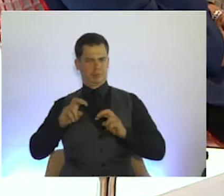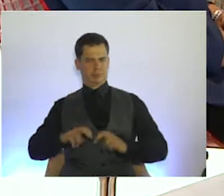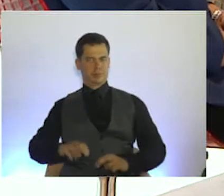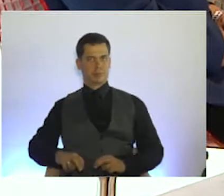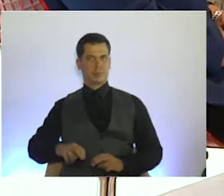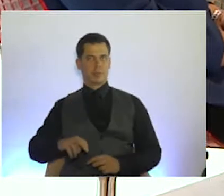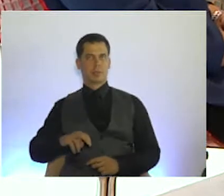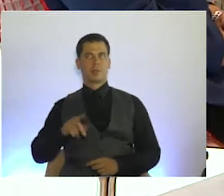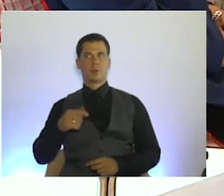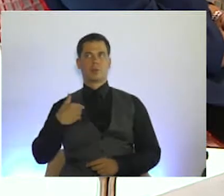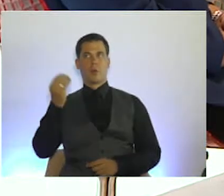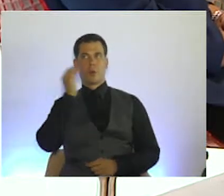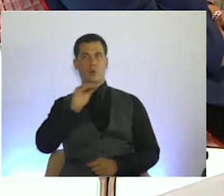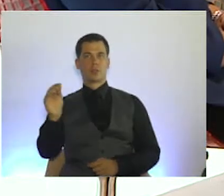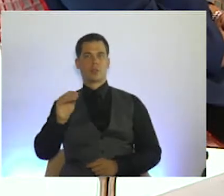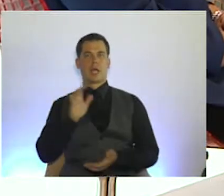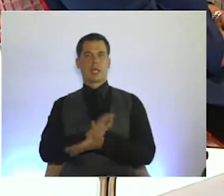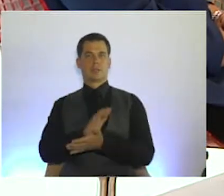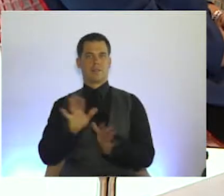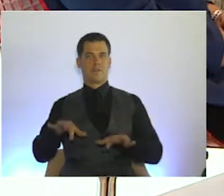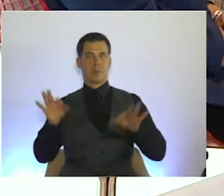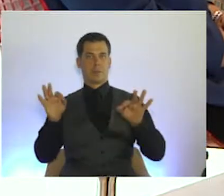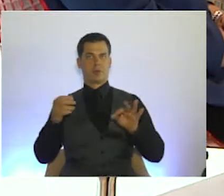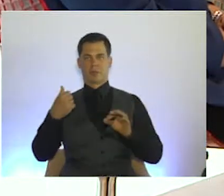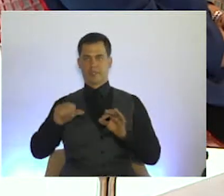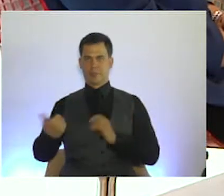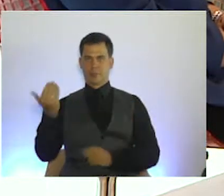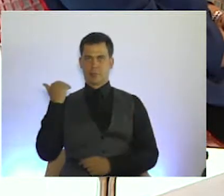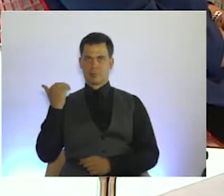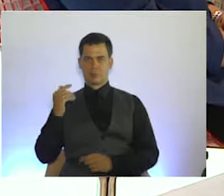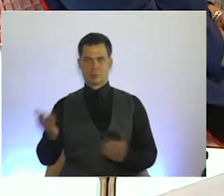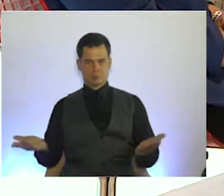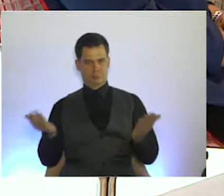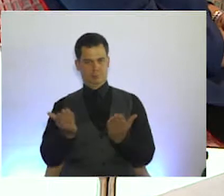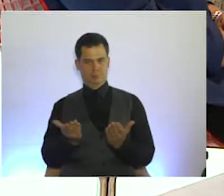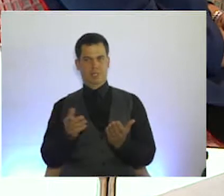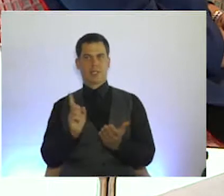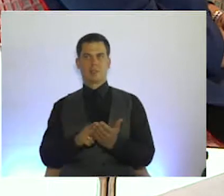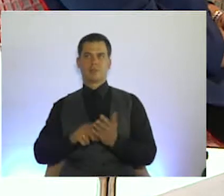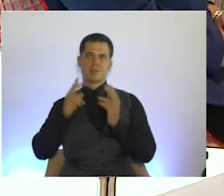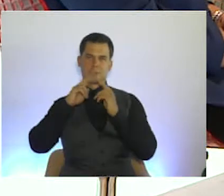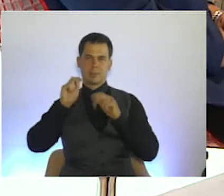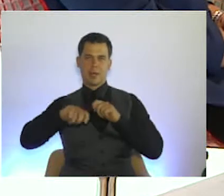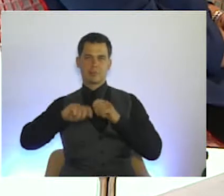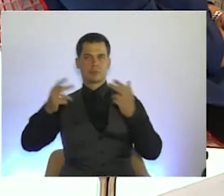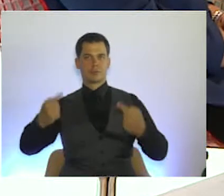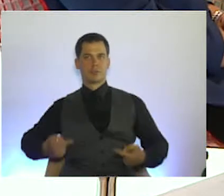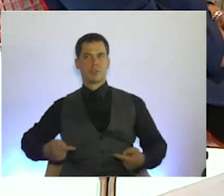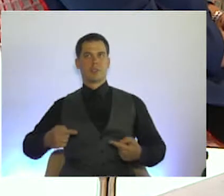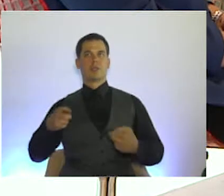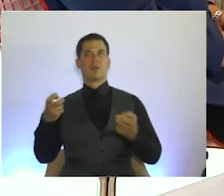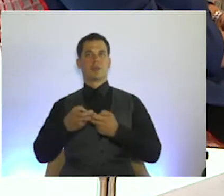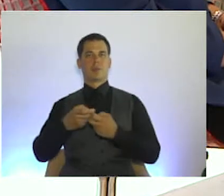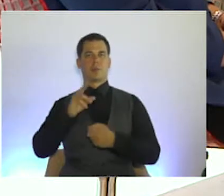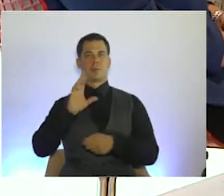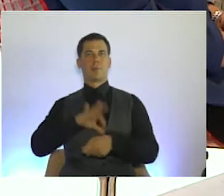do ogłoszeń w Gazecie Wyborczej z ostatniego tygodnia, a potem zweryfikowaniu tego na stronie internetowej